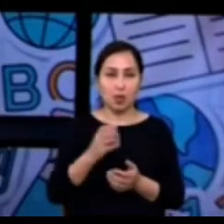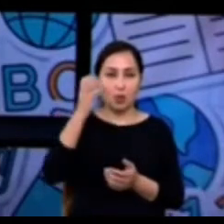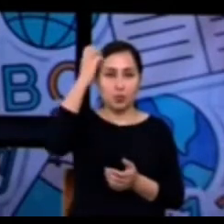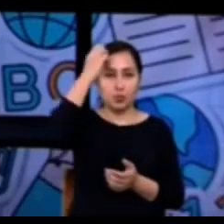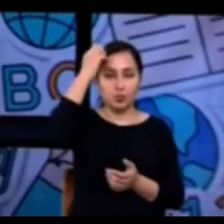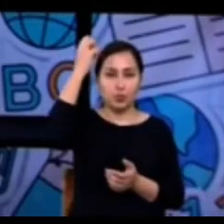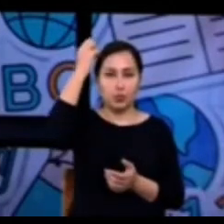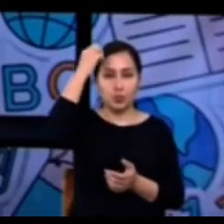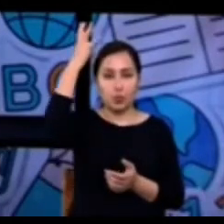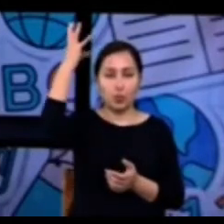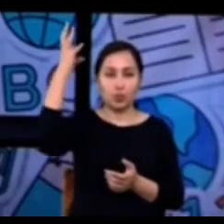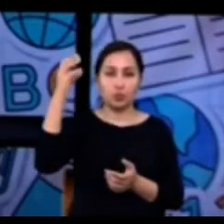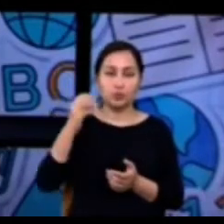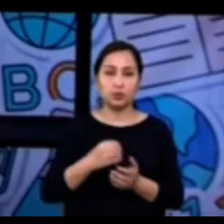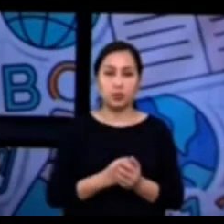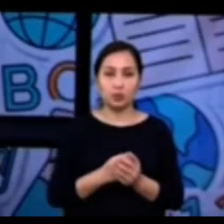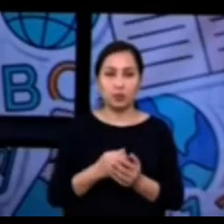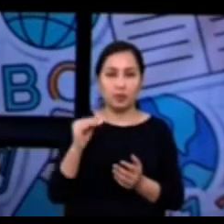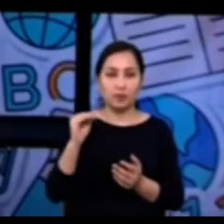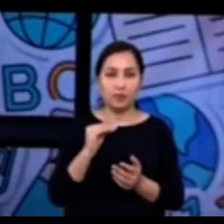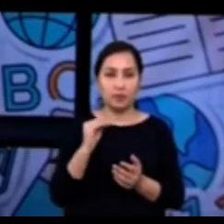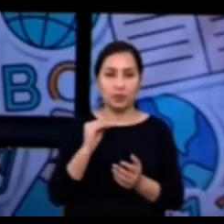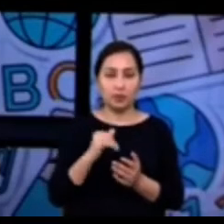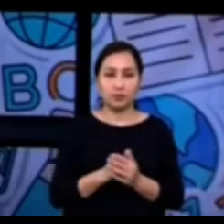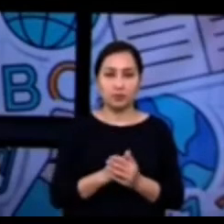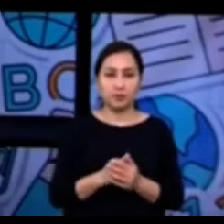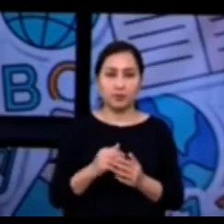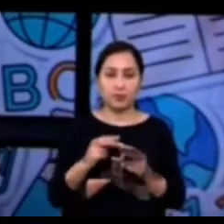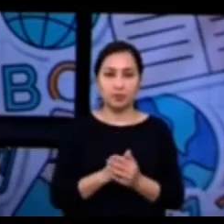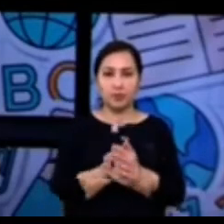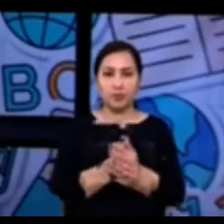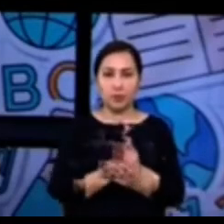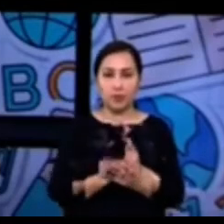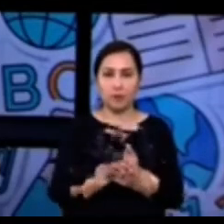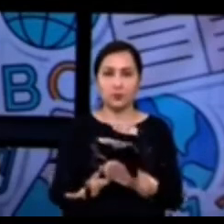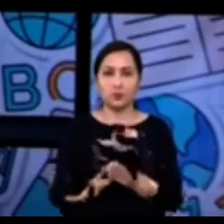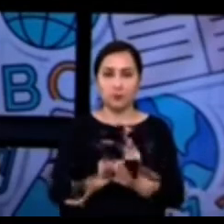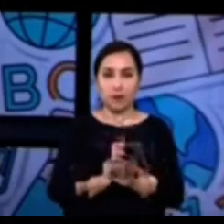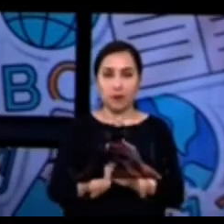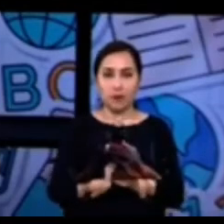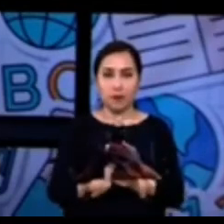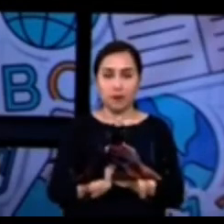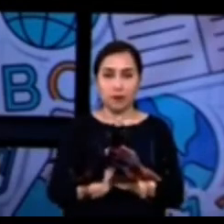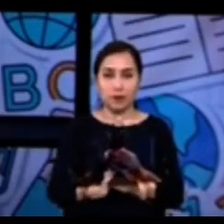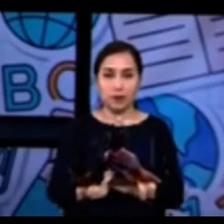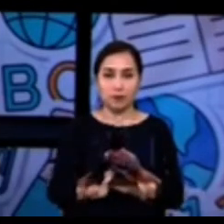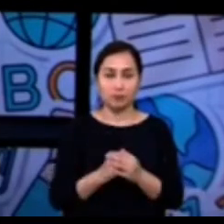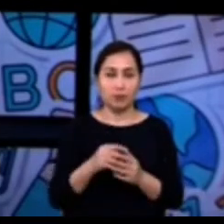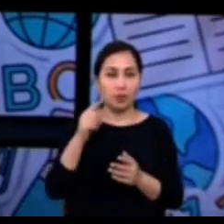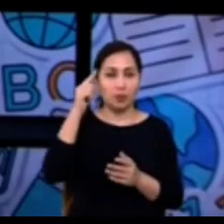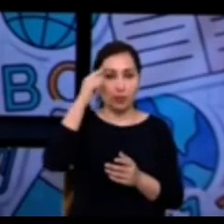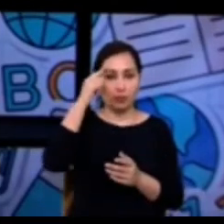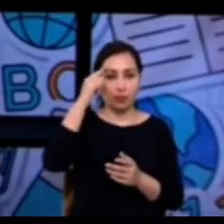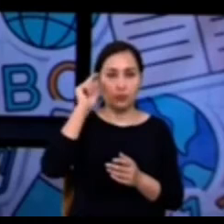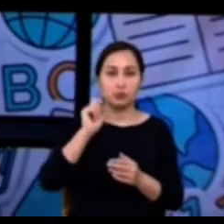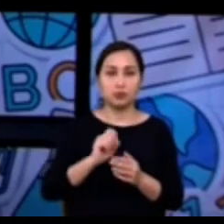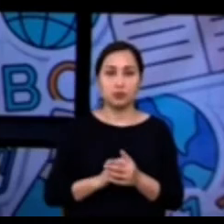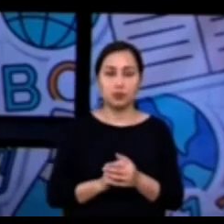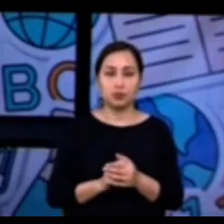Мудрый филин. Он просит нас обратить внимание и